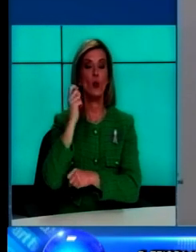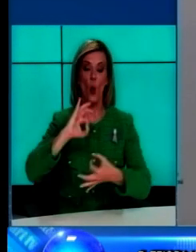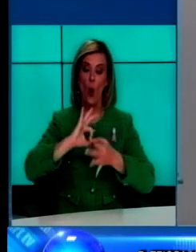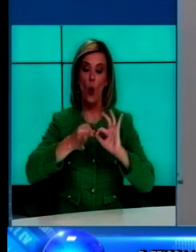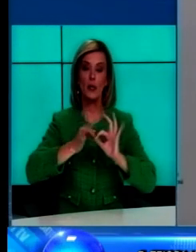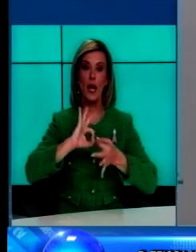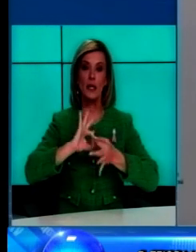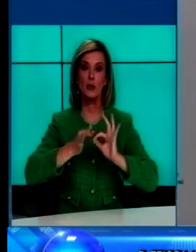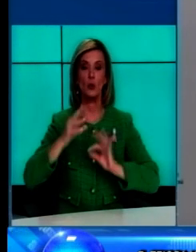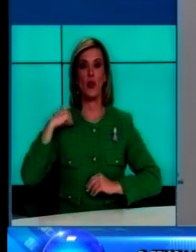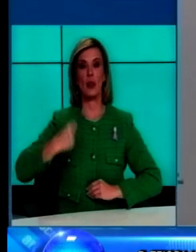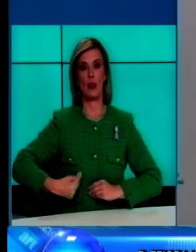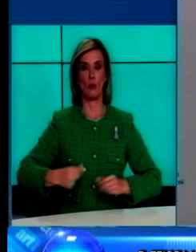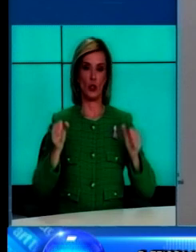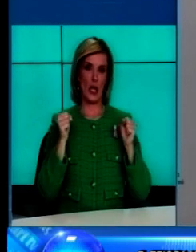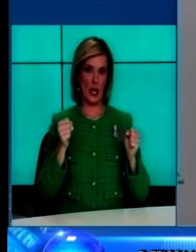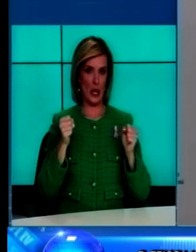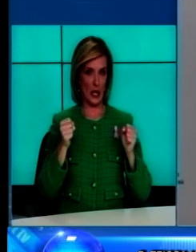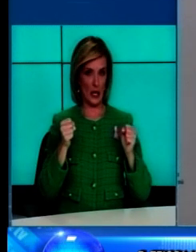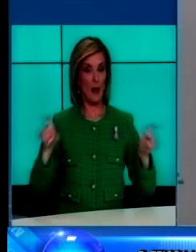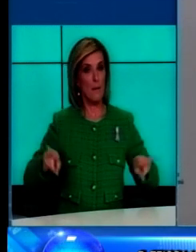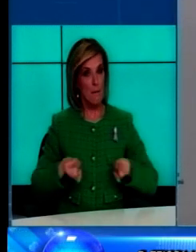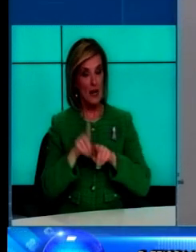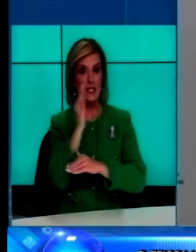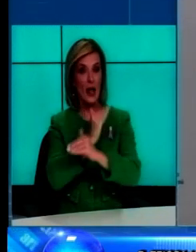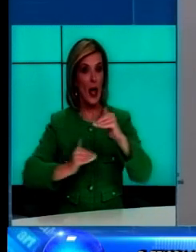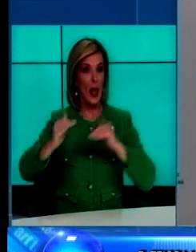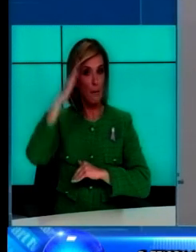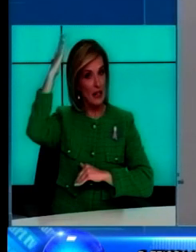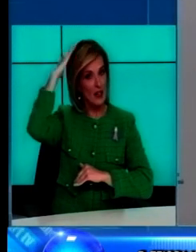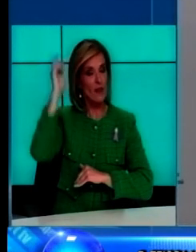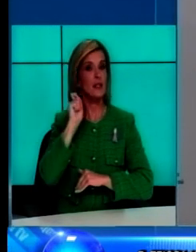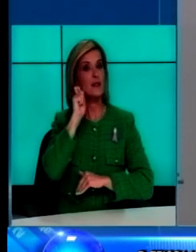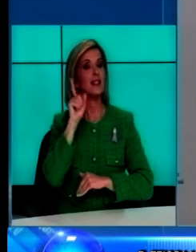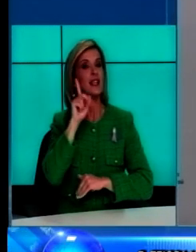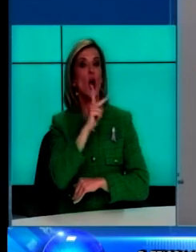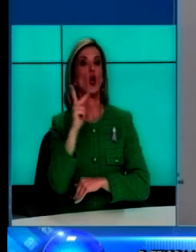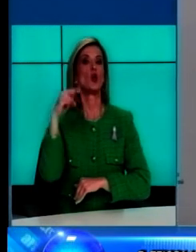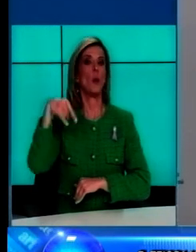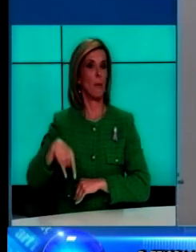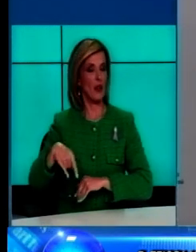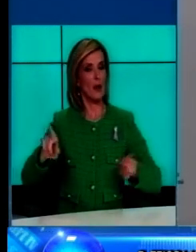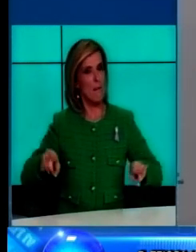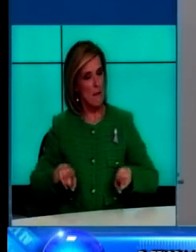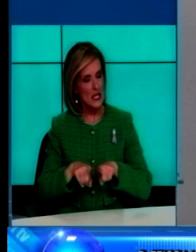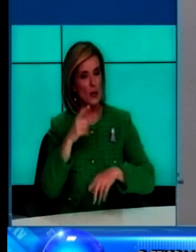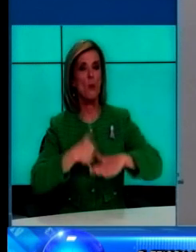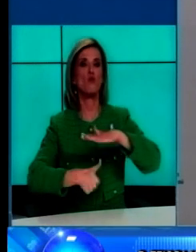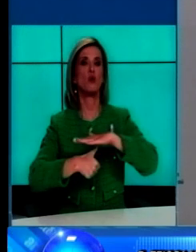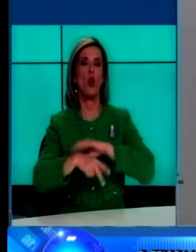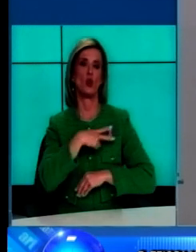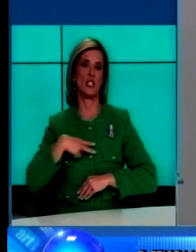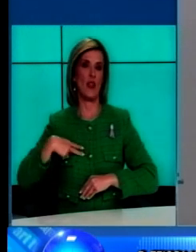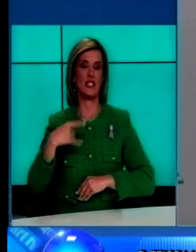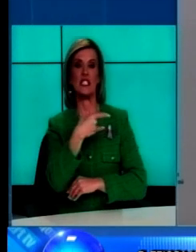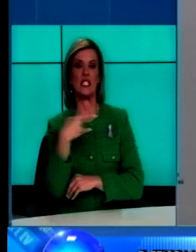και μικρότερες βέβαια ηλικίες. Το μεγαλύτερο όφελος είναι στους ηλικιωμένους. Με βάση αυτά τα δεδομένα, υπολογίζεται πως με τον εμβολιασμό